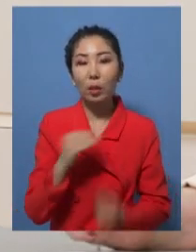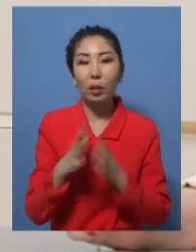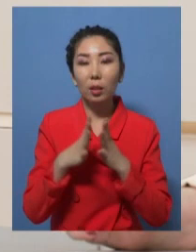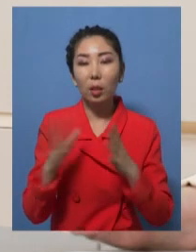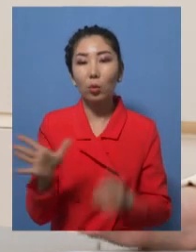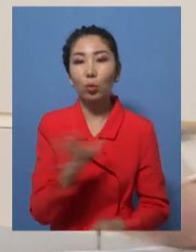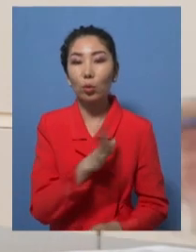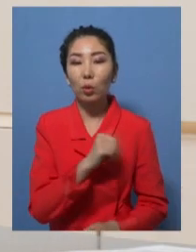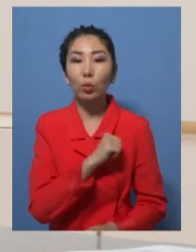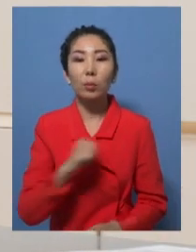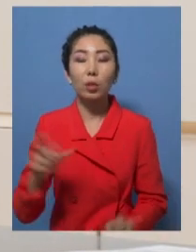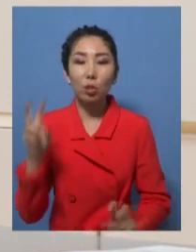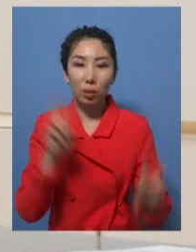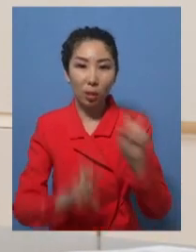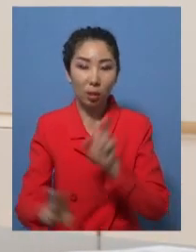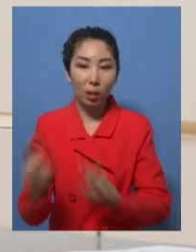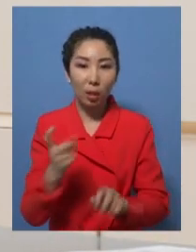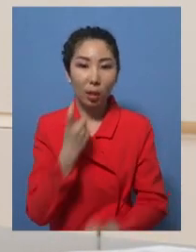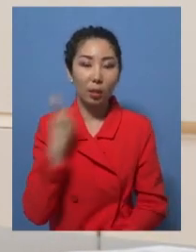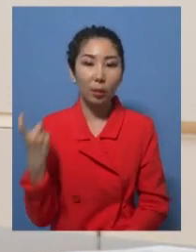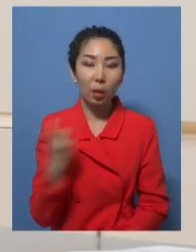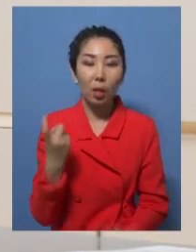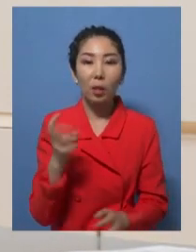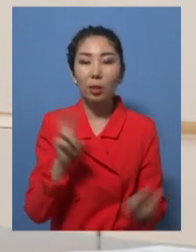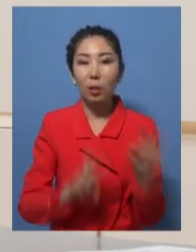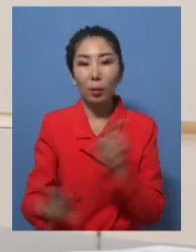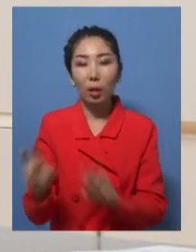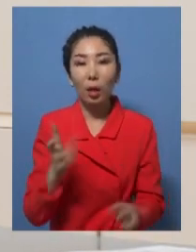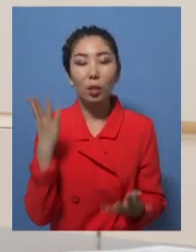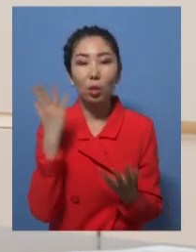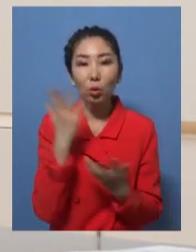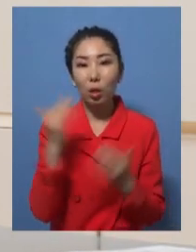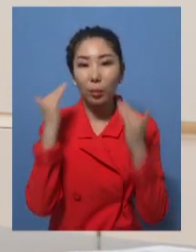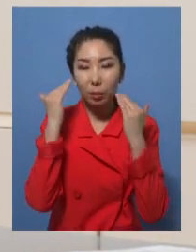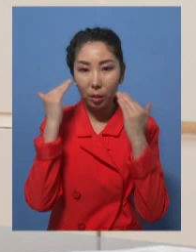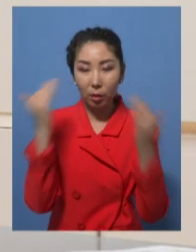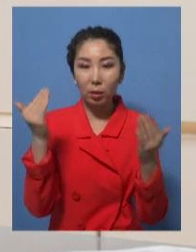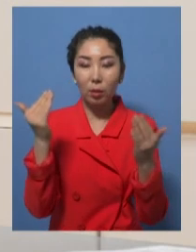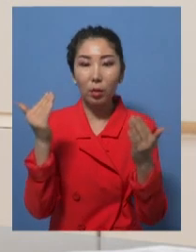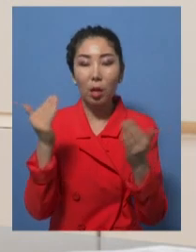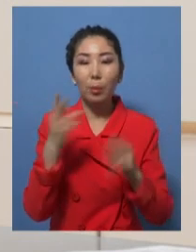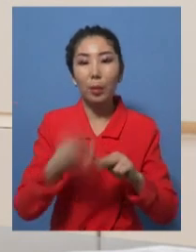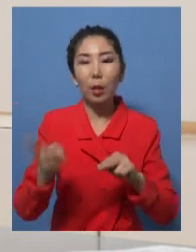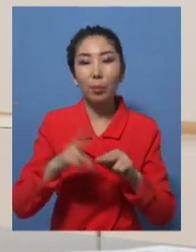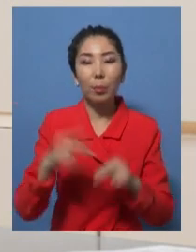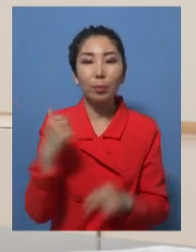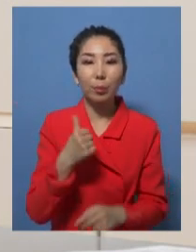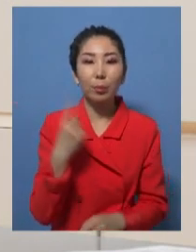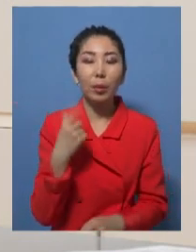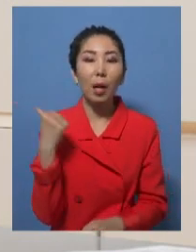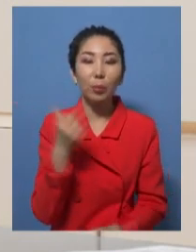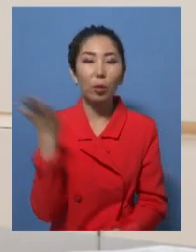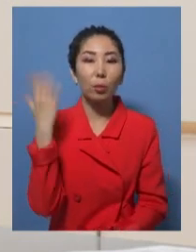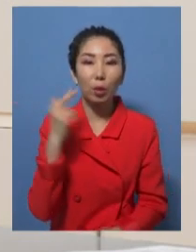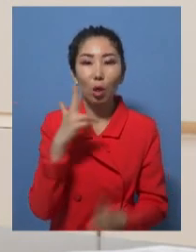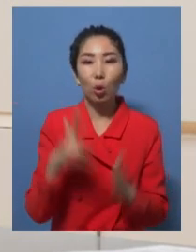келеді, өз бетінше іздейді. Малдың иелері таба алмайды, қашан жоғалып кеткенін де білмейді. Бір апта бұрын бар еді санағанда,